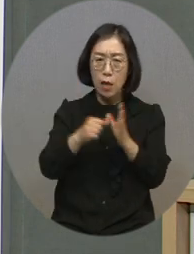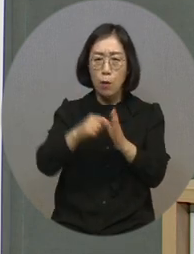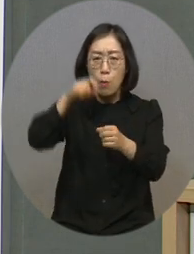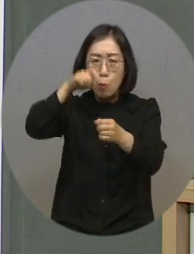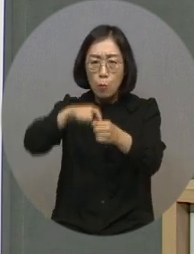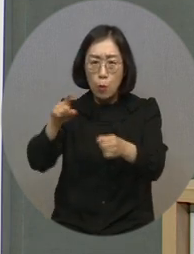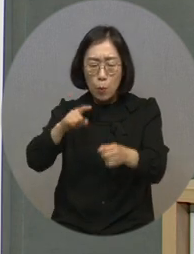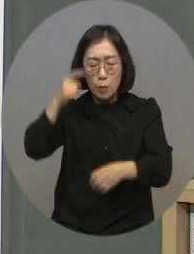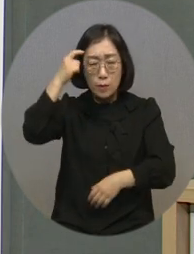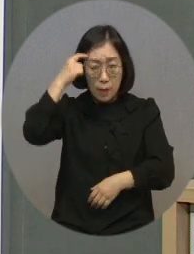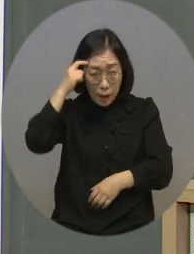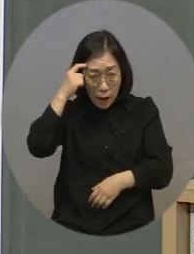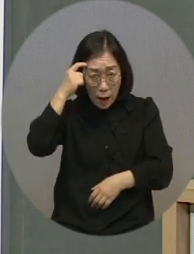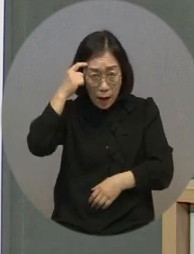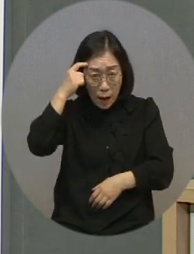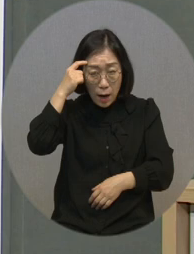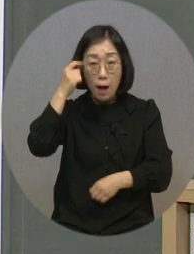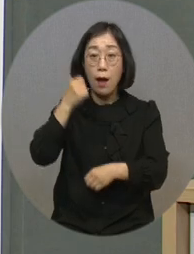예. 아 이게 내가